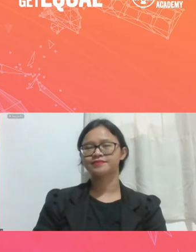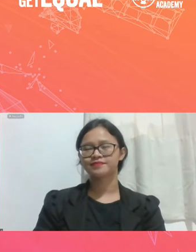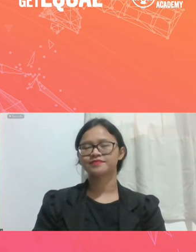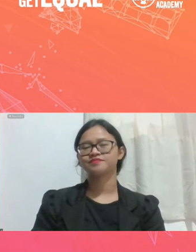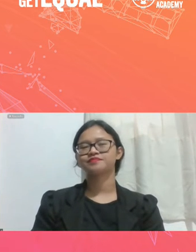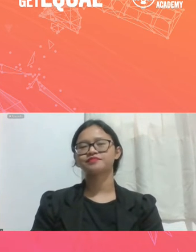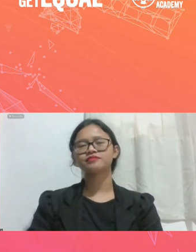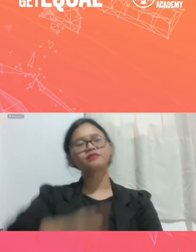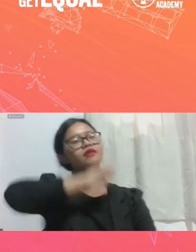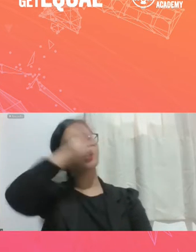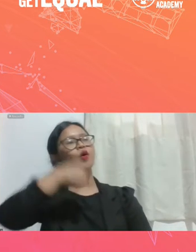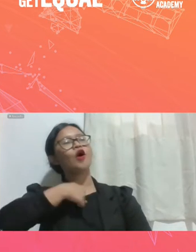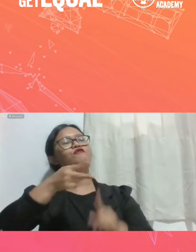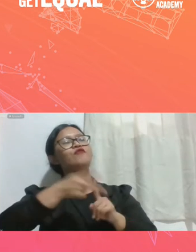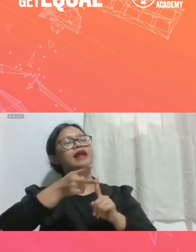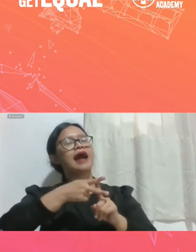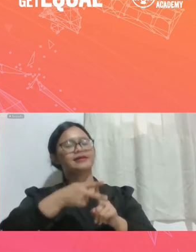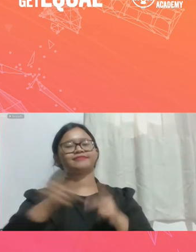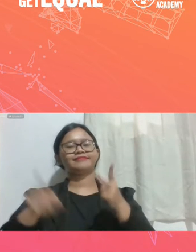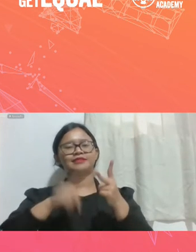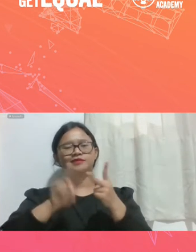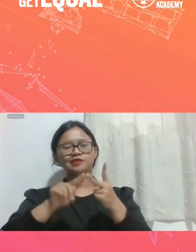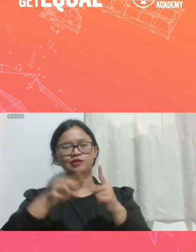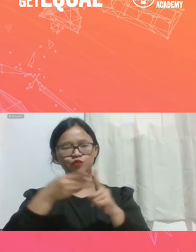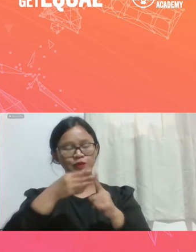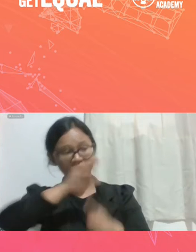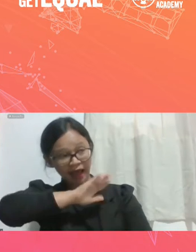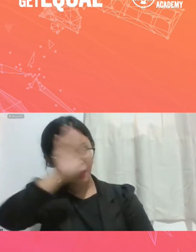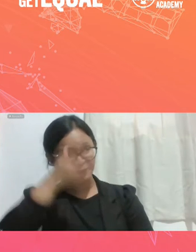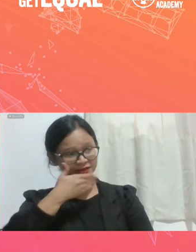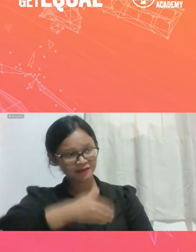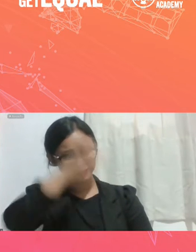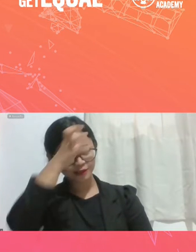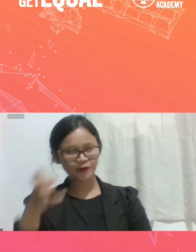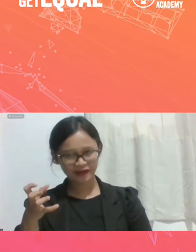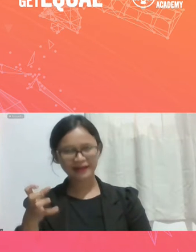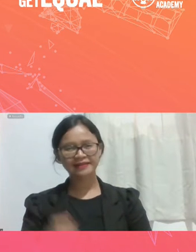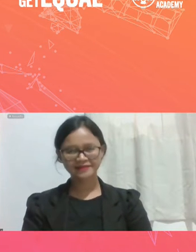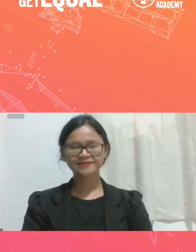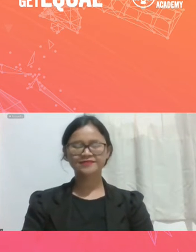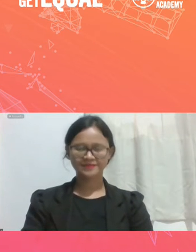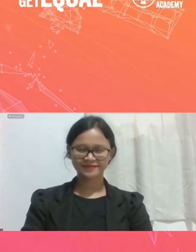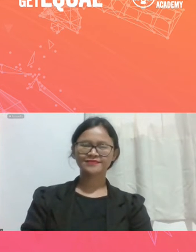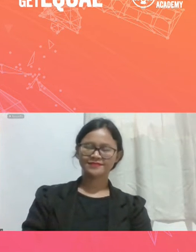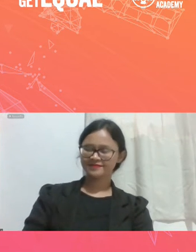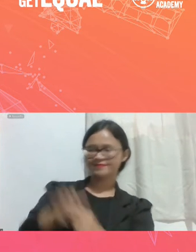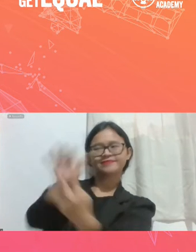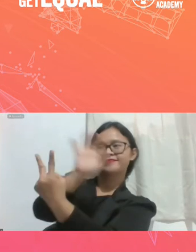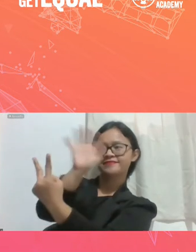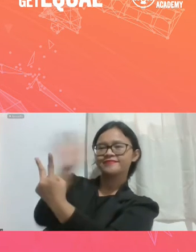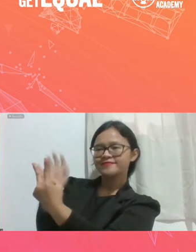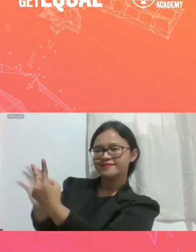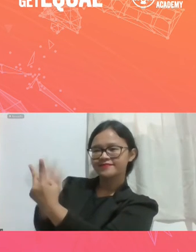Hai, saya Farhan, apa kabar? Halo, selamat sore. Ya. Selamat sore, Mas Budiman, Kang Farhan. Selamat sore, ya.